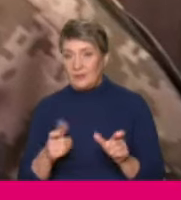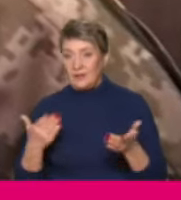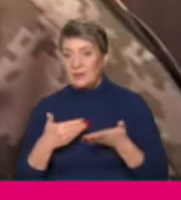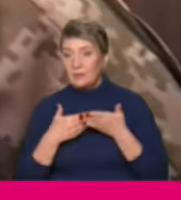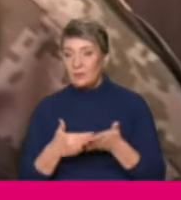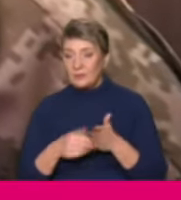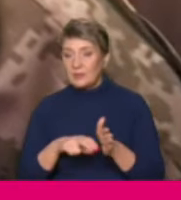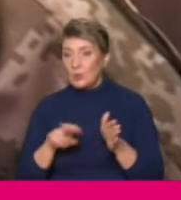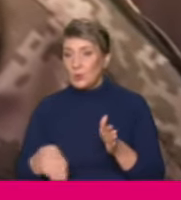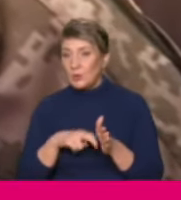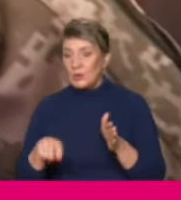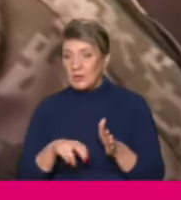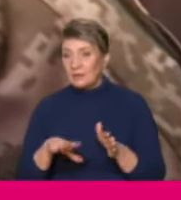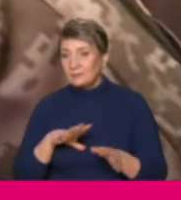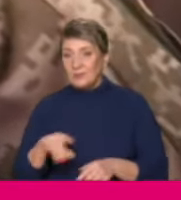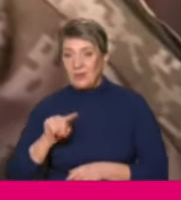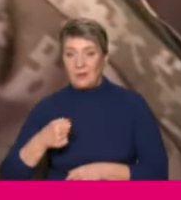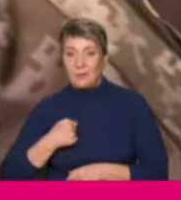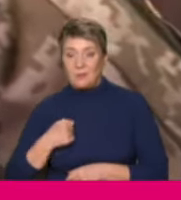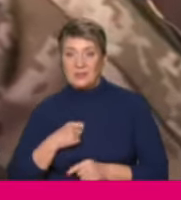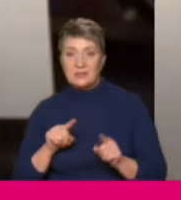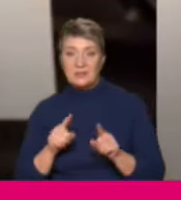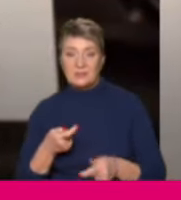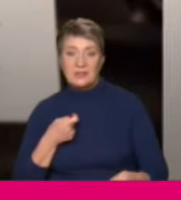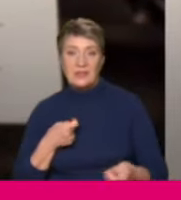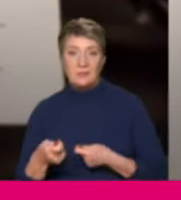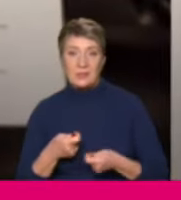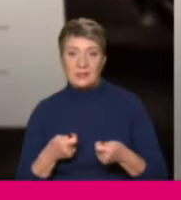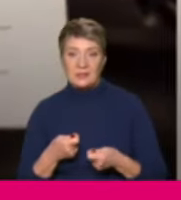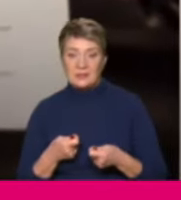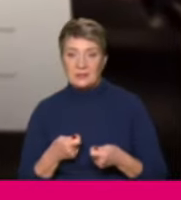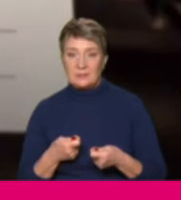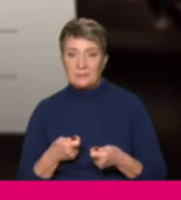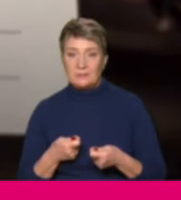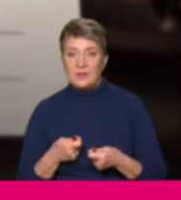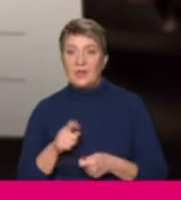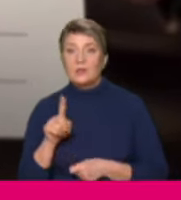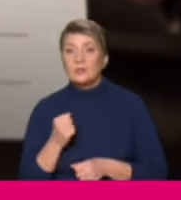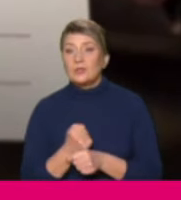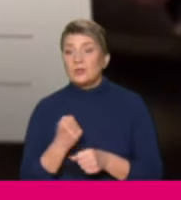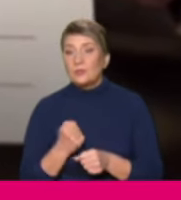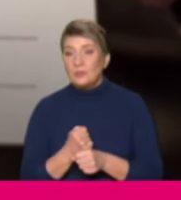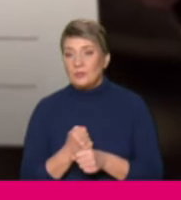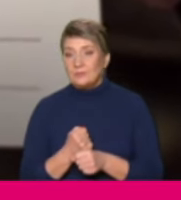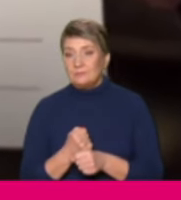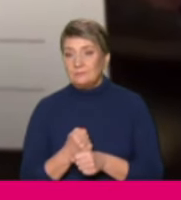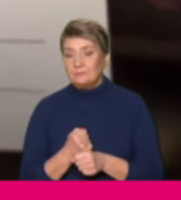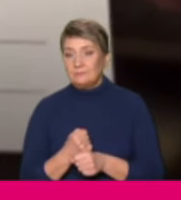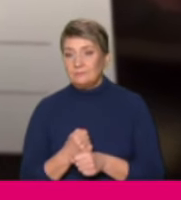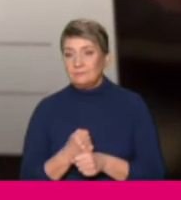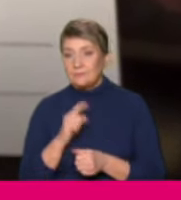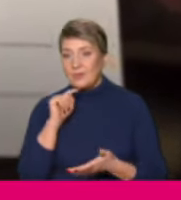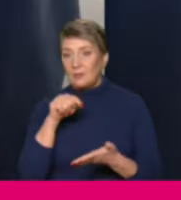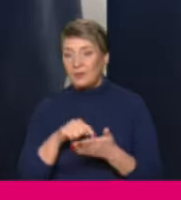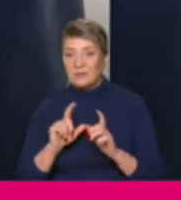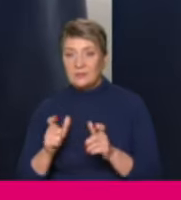ухилянтам уникати мобілізації, і затримали адміністратора цього ресурсу. Що вони робили? Вони зливали актуальні місця вручення повісток